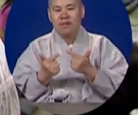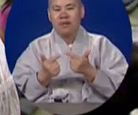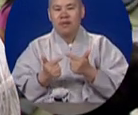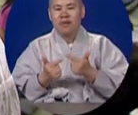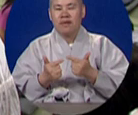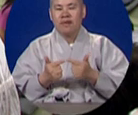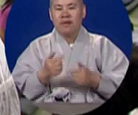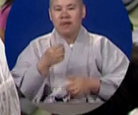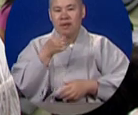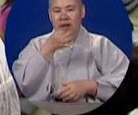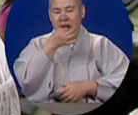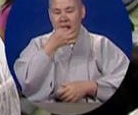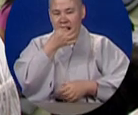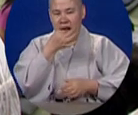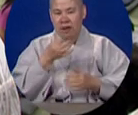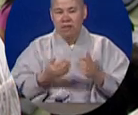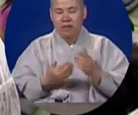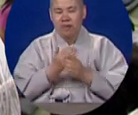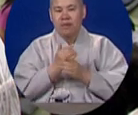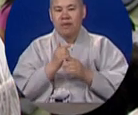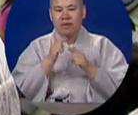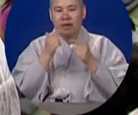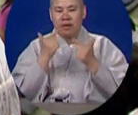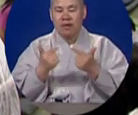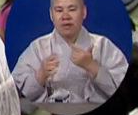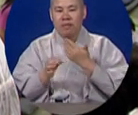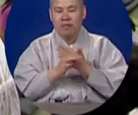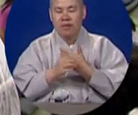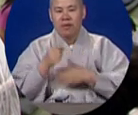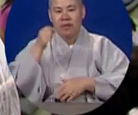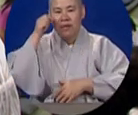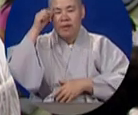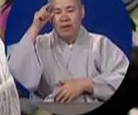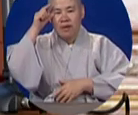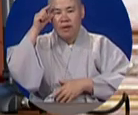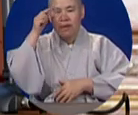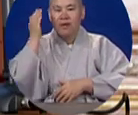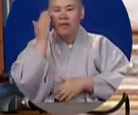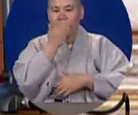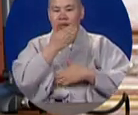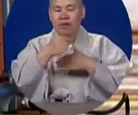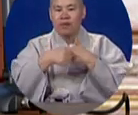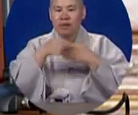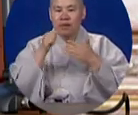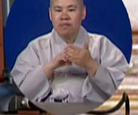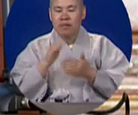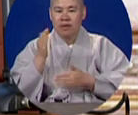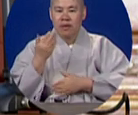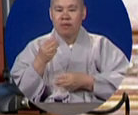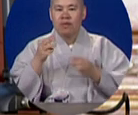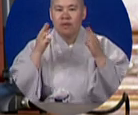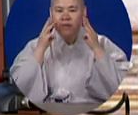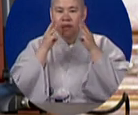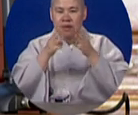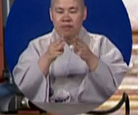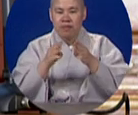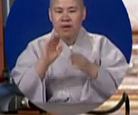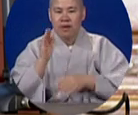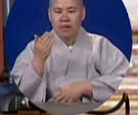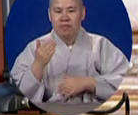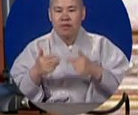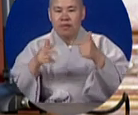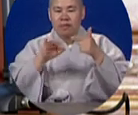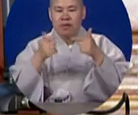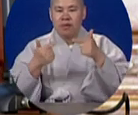집착을 일으키지 아니하면 그게 해탈이고 그게 정심이고 그것이 산배다 이거죠 이게 육진산배입니다